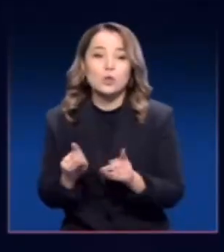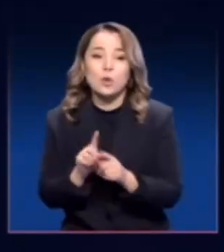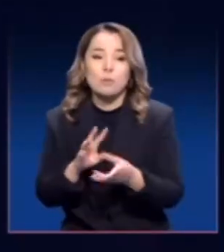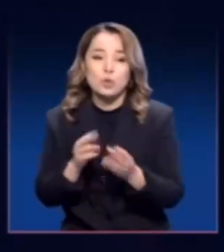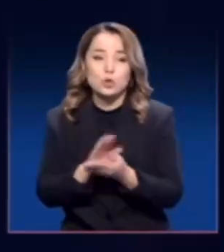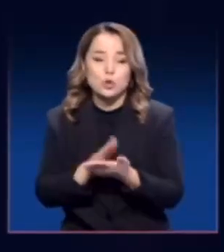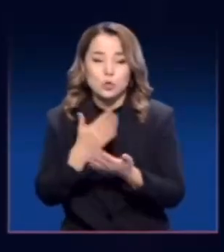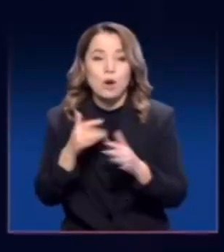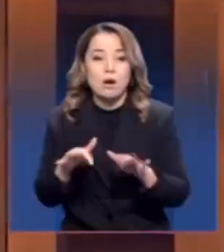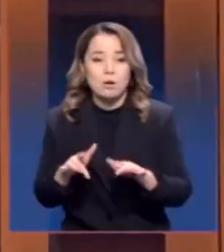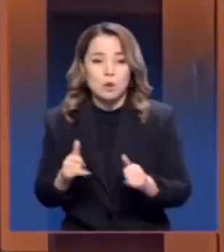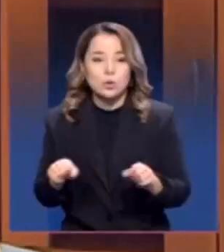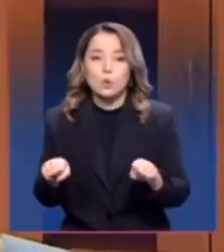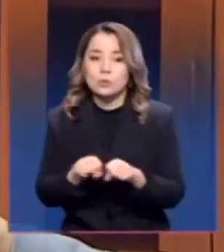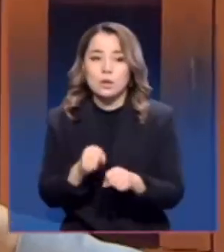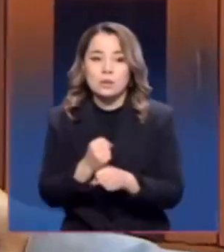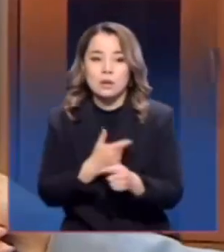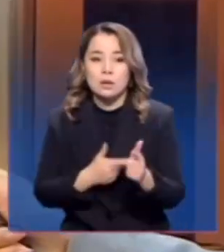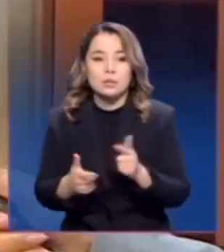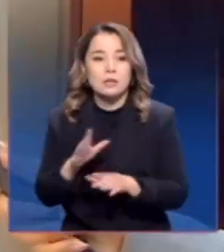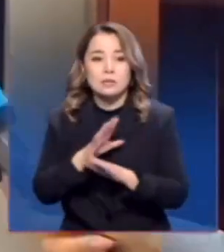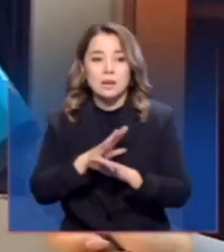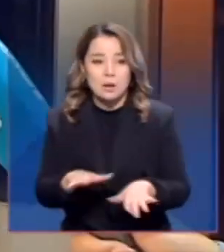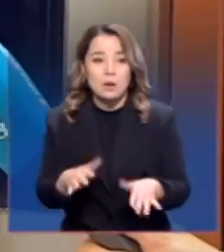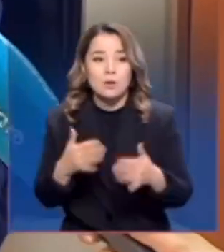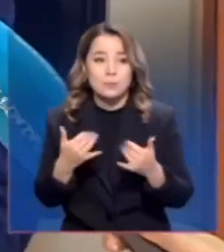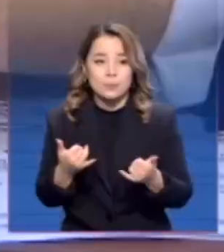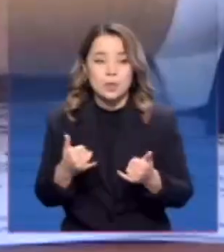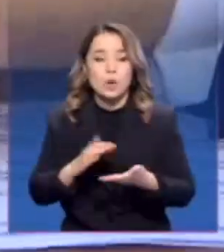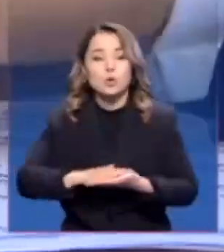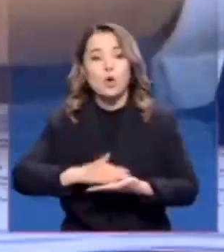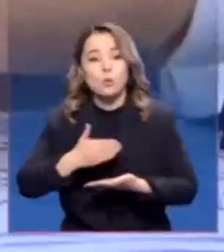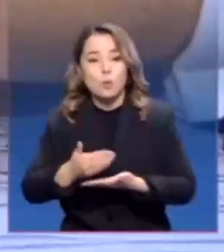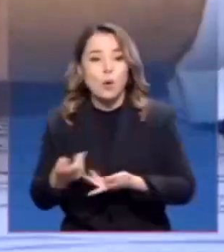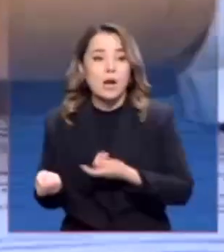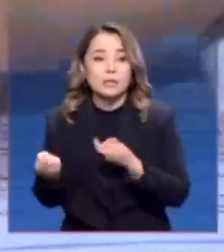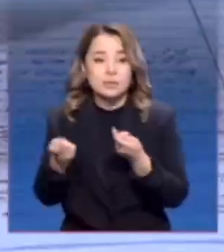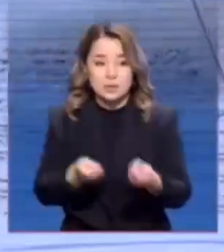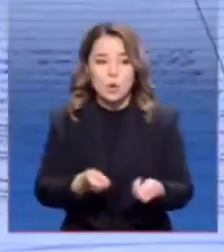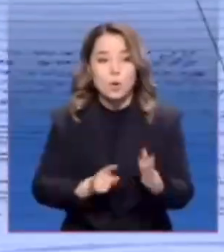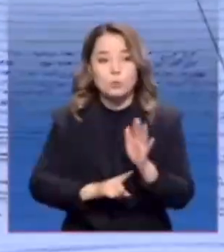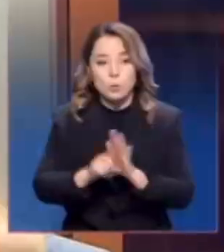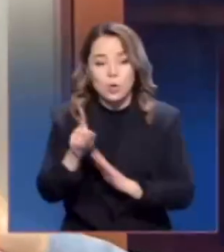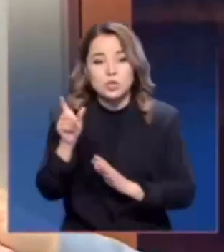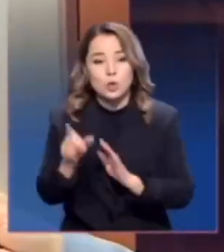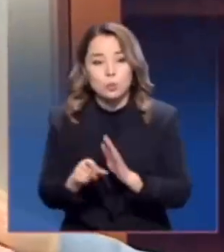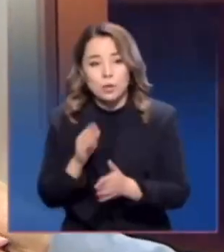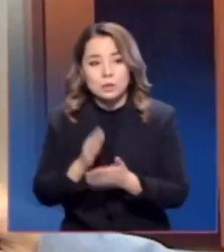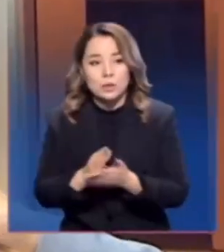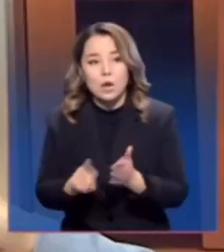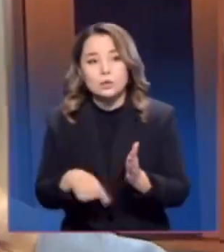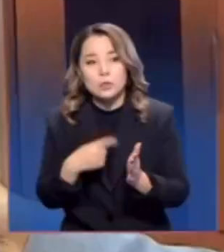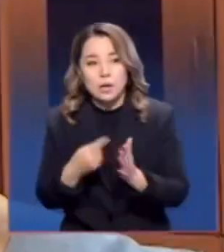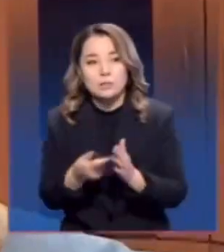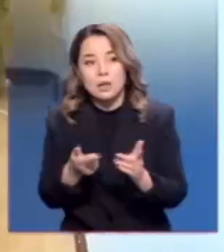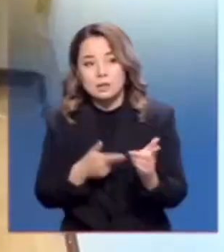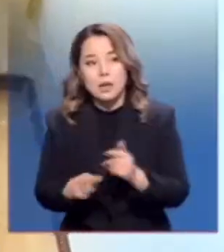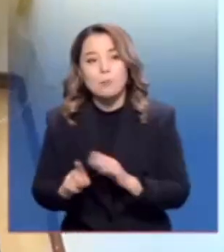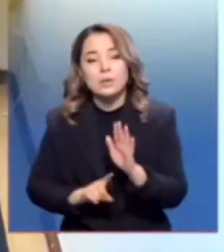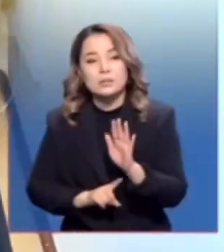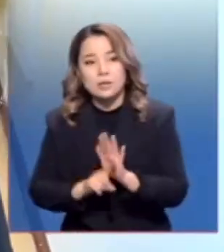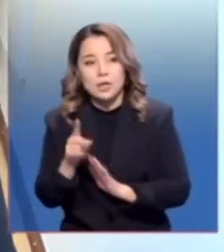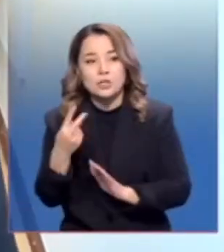Компьютеріміз әлі жерге қосылған жоқ. Сонсам өзімнің ноутбугымды алып келіп, бүгін мен бастап депутат ретінде сауалдарымды дайындап